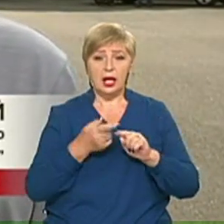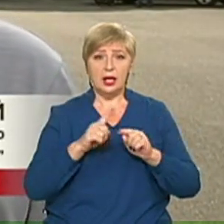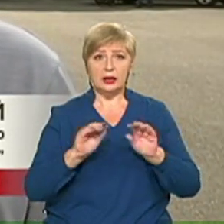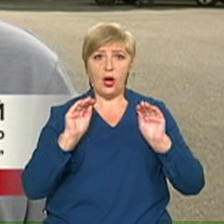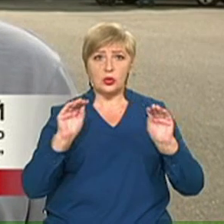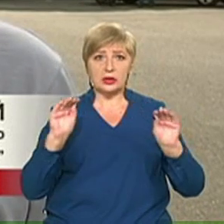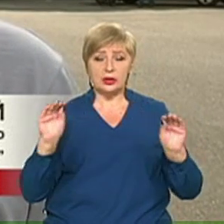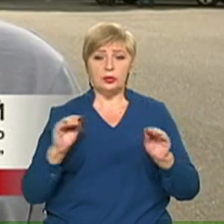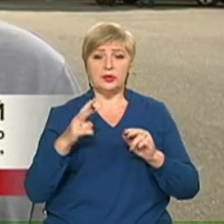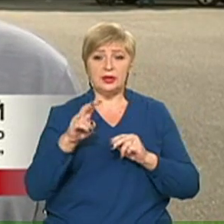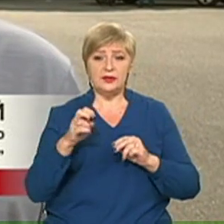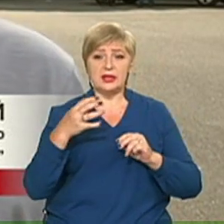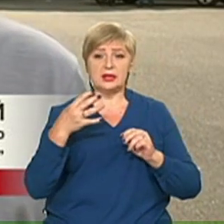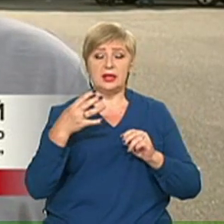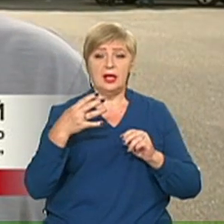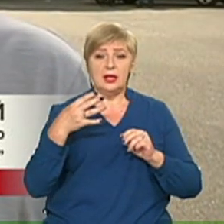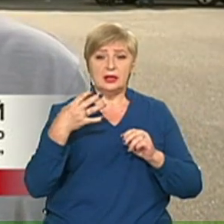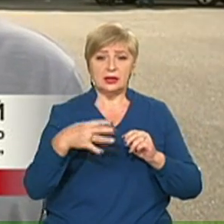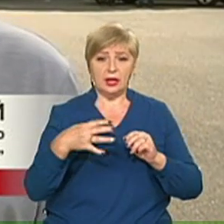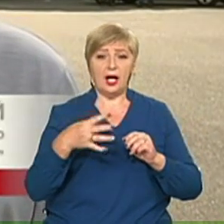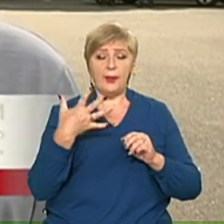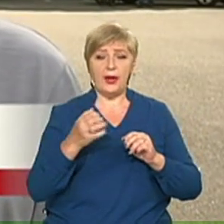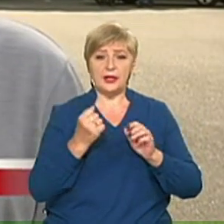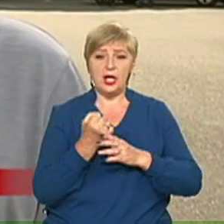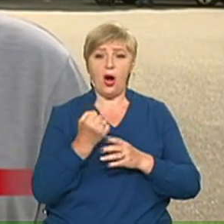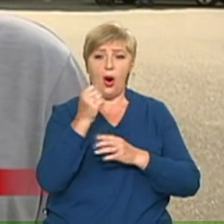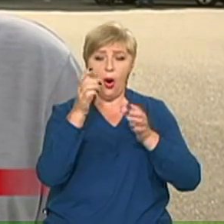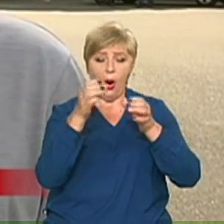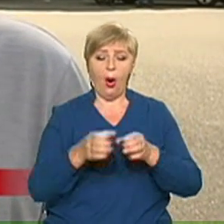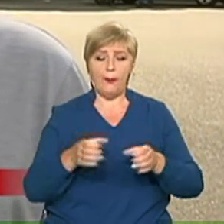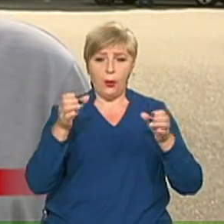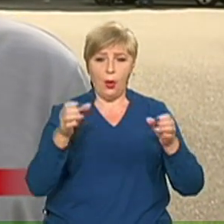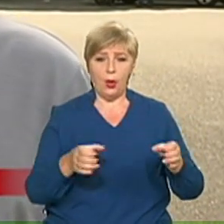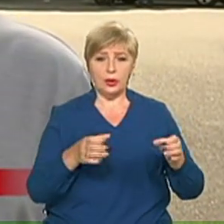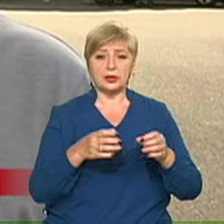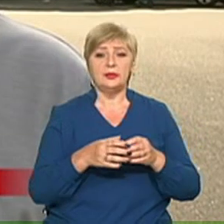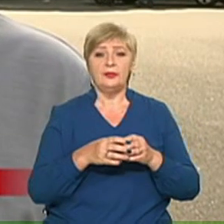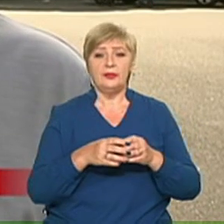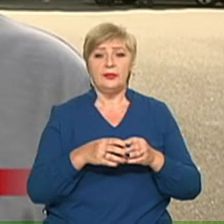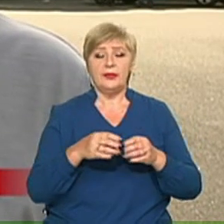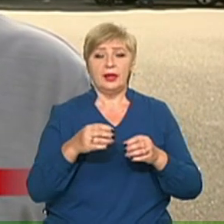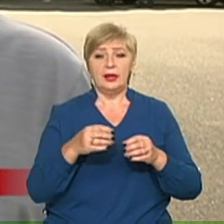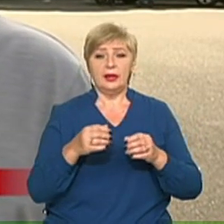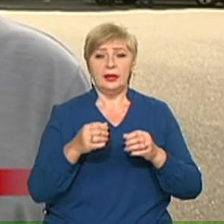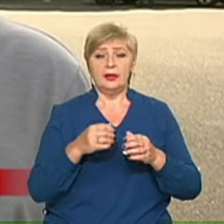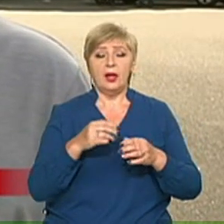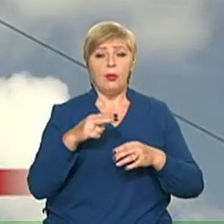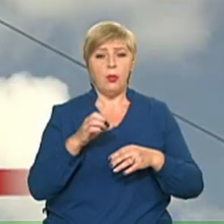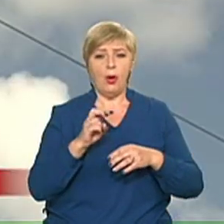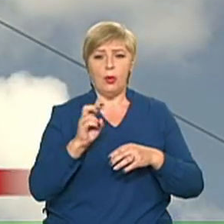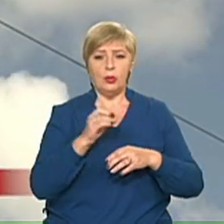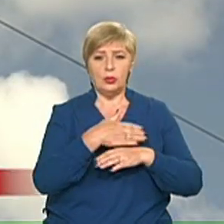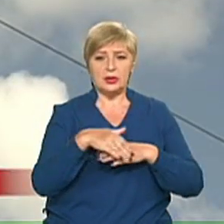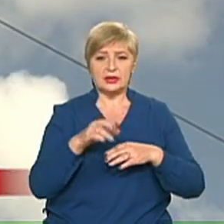установка 245 опор, це модернізація тяги підстанції номер 15 в районі Мірєва-Херсонського моста по